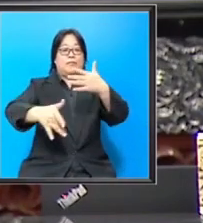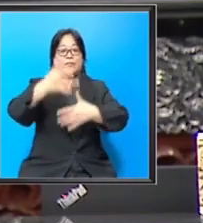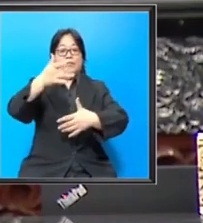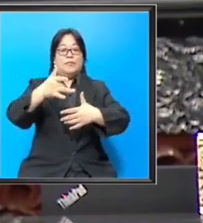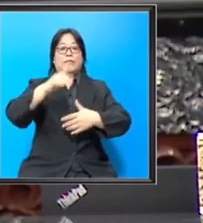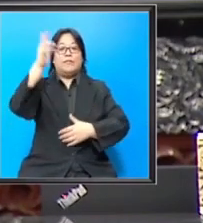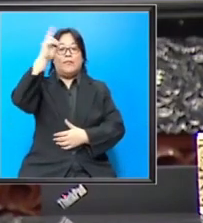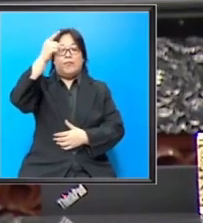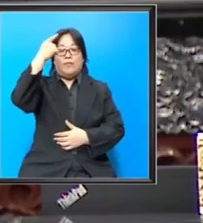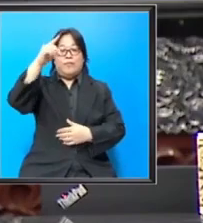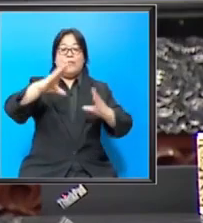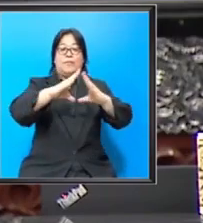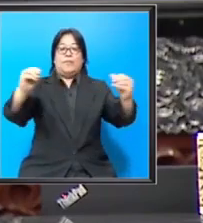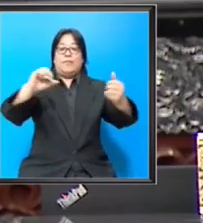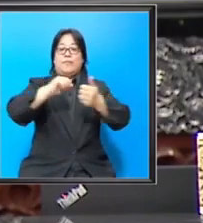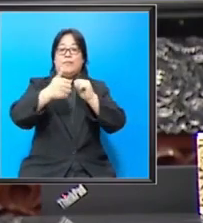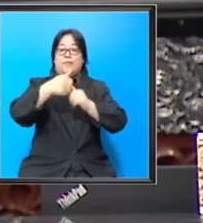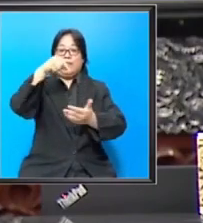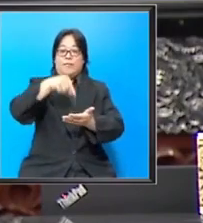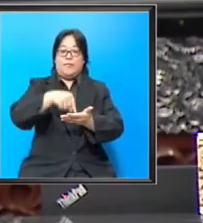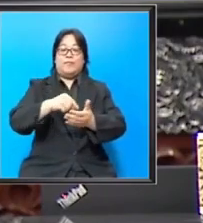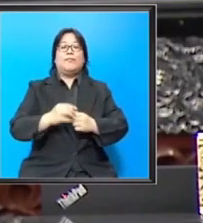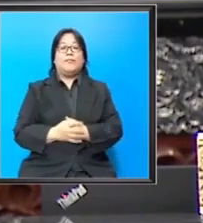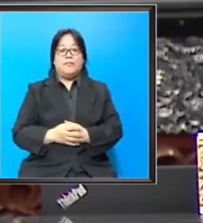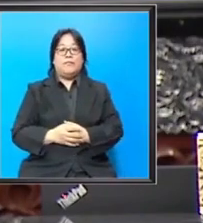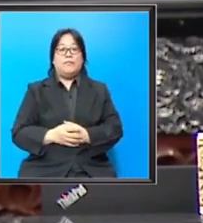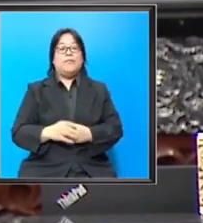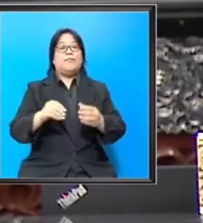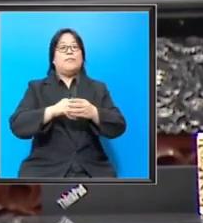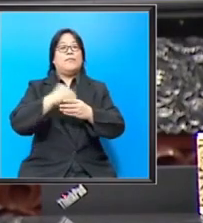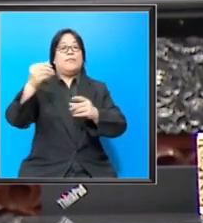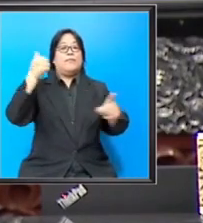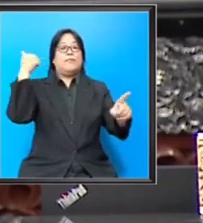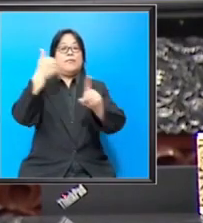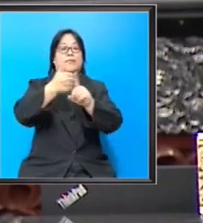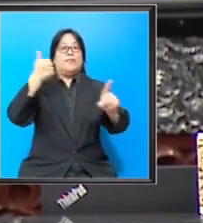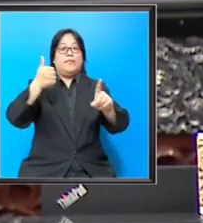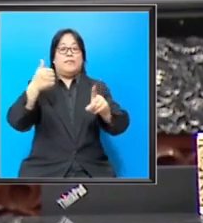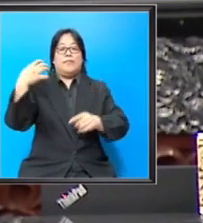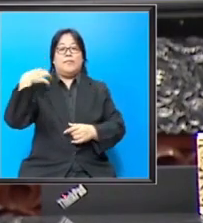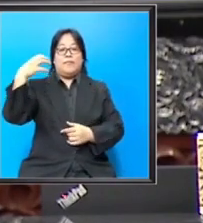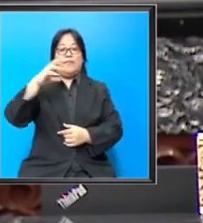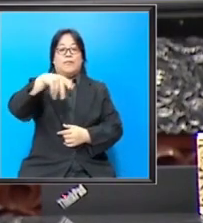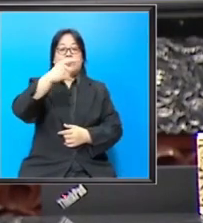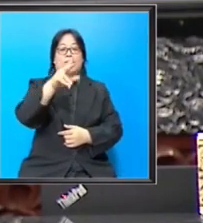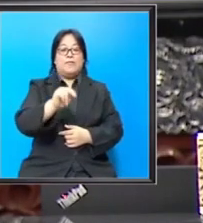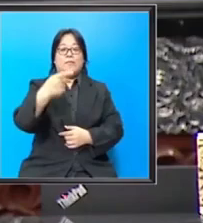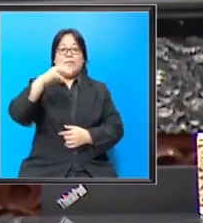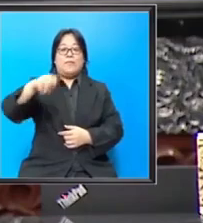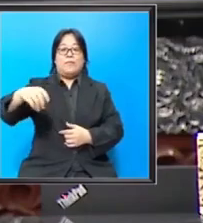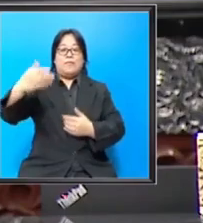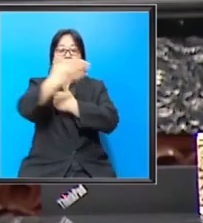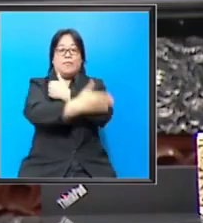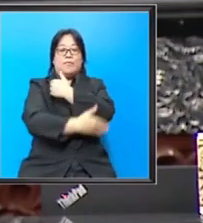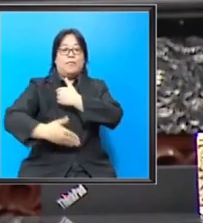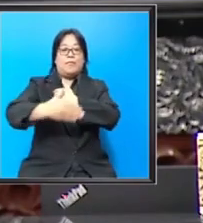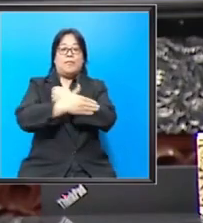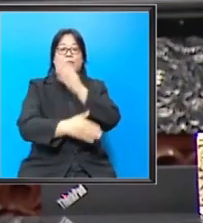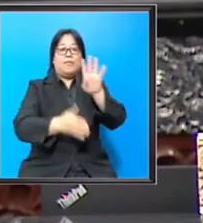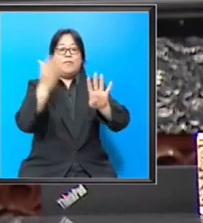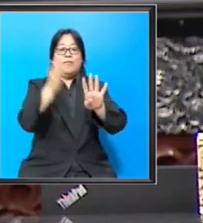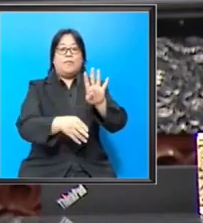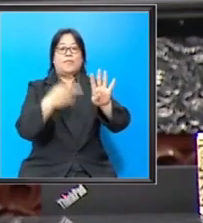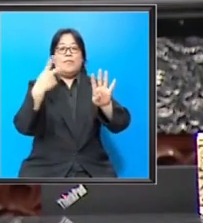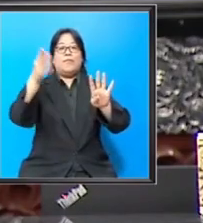awal kerajaan untuk menangani isu ini adalah dengan mengeluarkan arahan kepada pejabat ketinggiannya GP seluruh negara pada